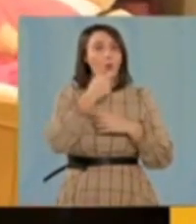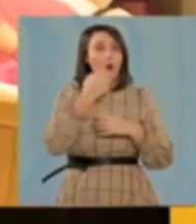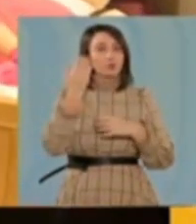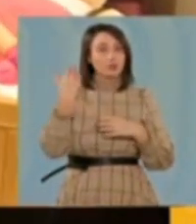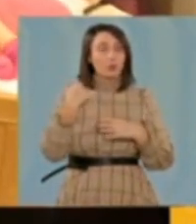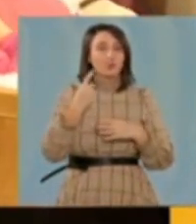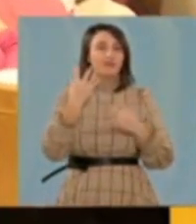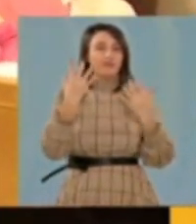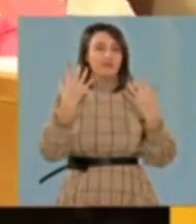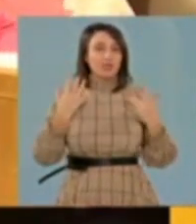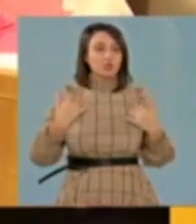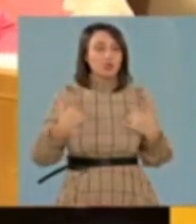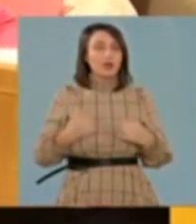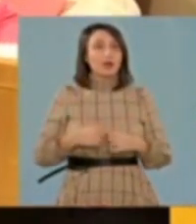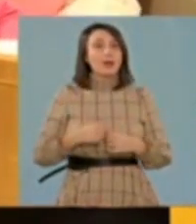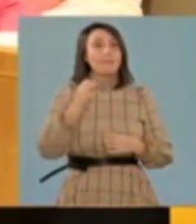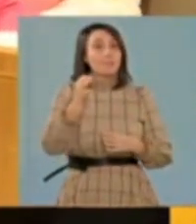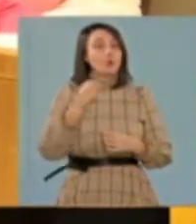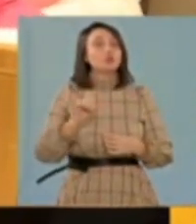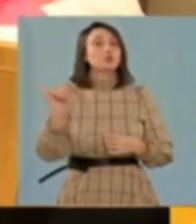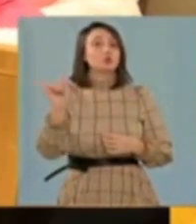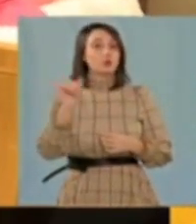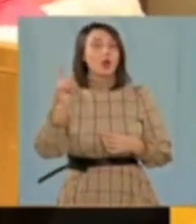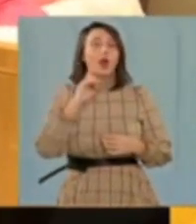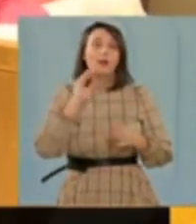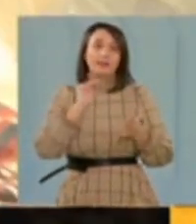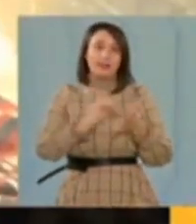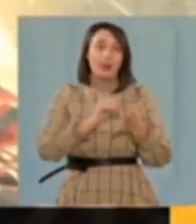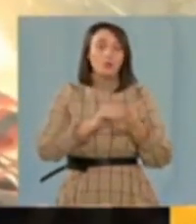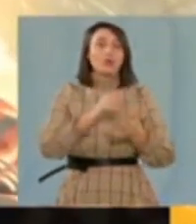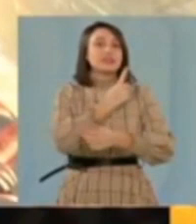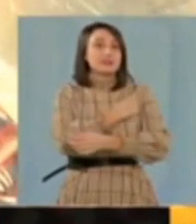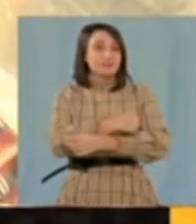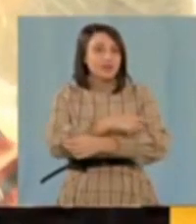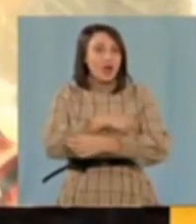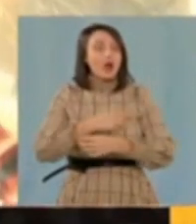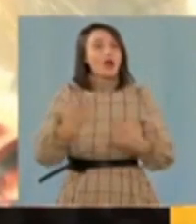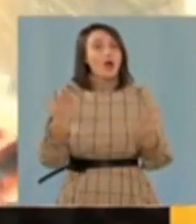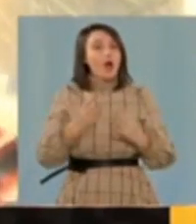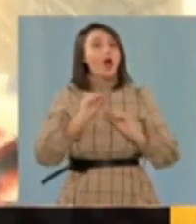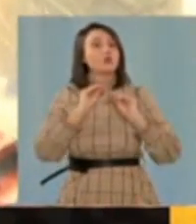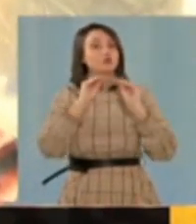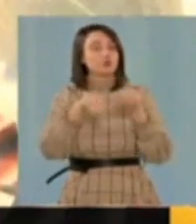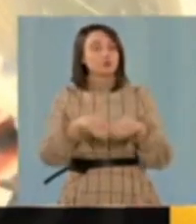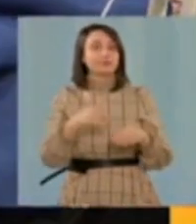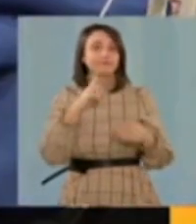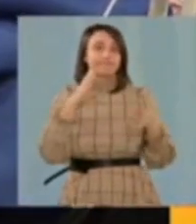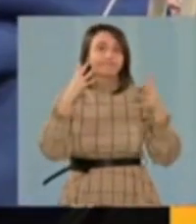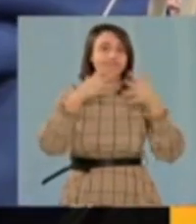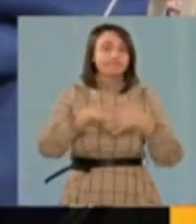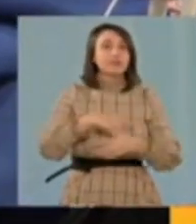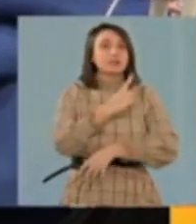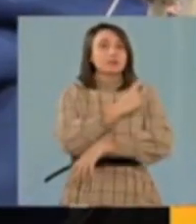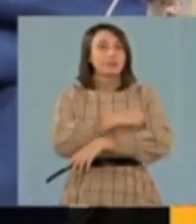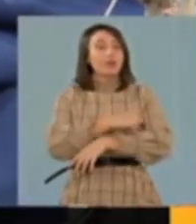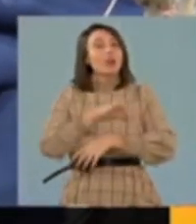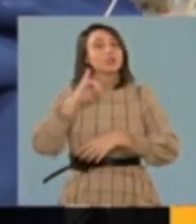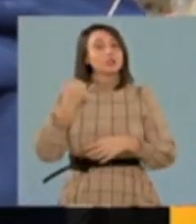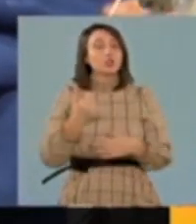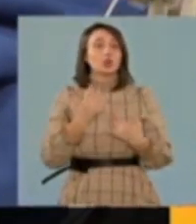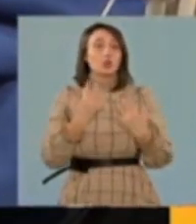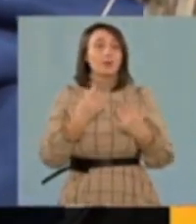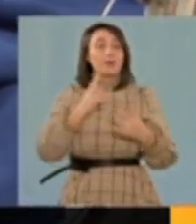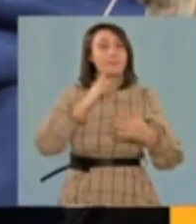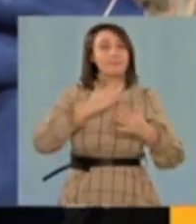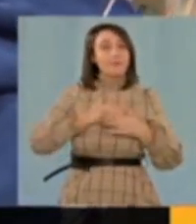trecut. Din fericire, procentul celor care au nevoie de spitalizare, care ajung cu complicații la spital și, bineînțeles, numărul de